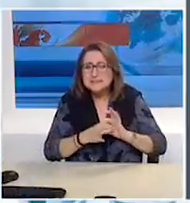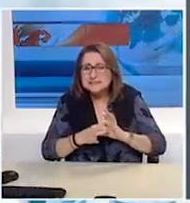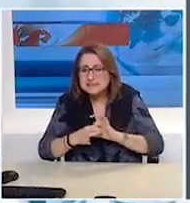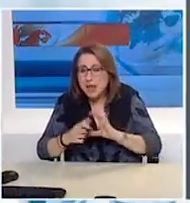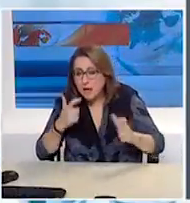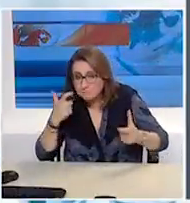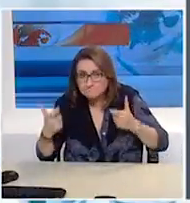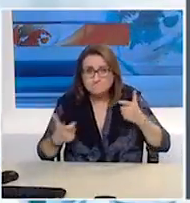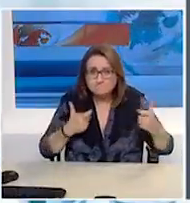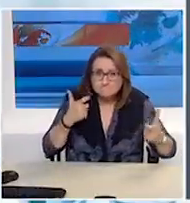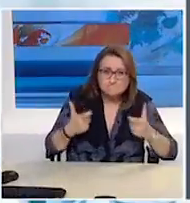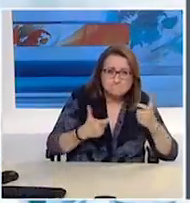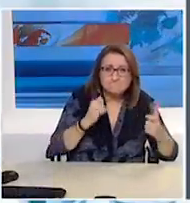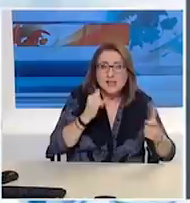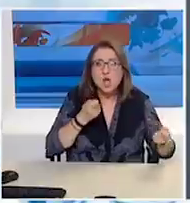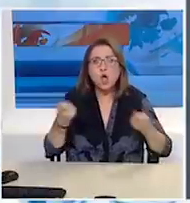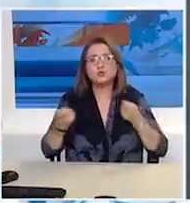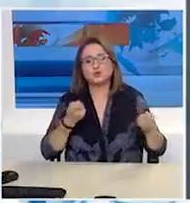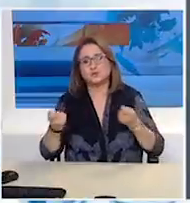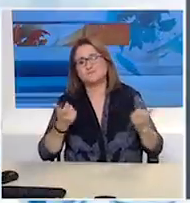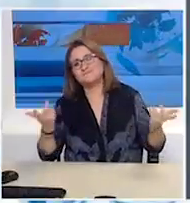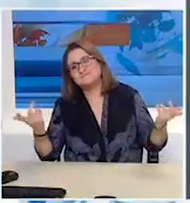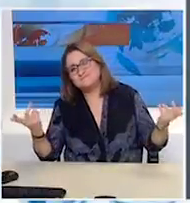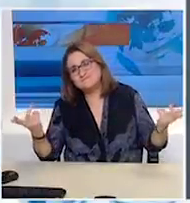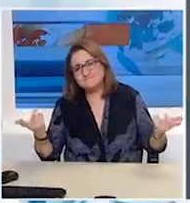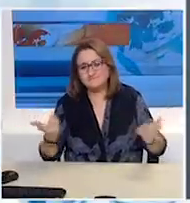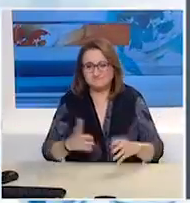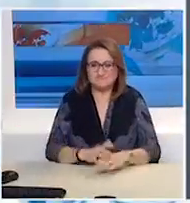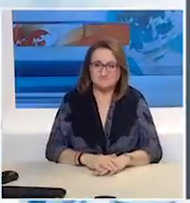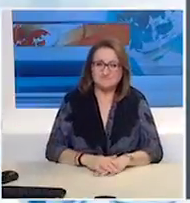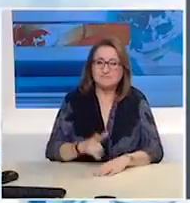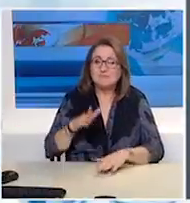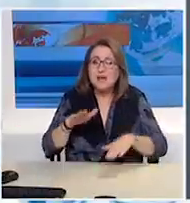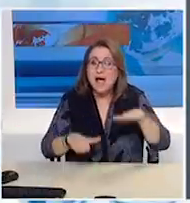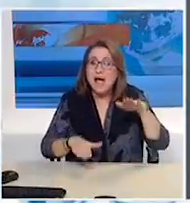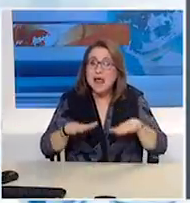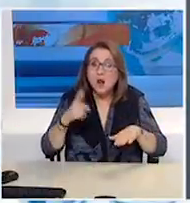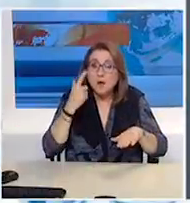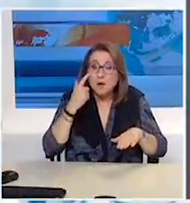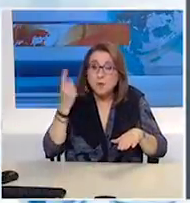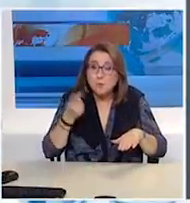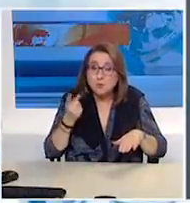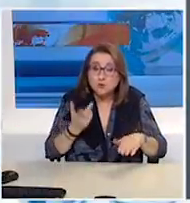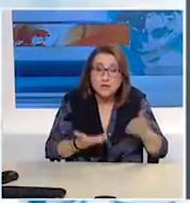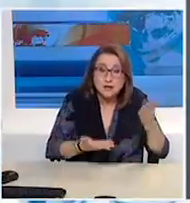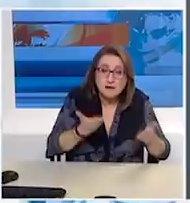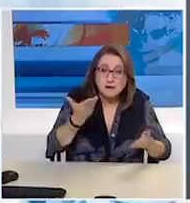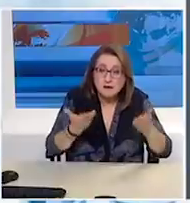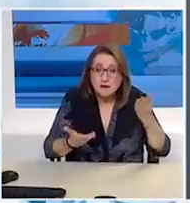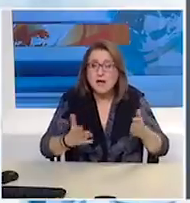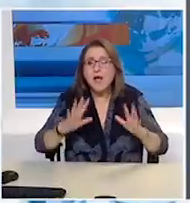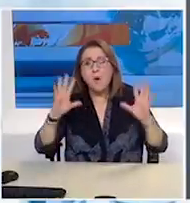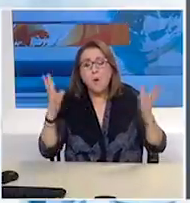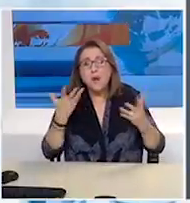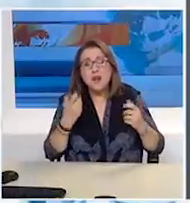δεύτερη, ίσως και χειρότερη φάση, ανάλογα με το επίπεδο ανοσίας του πληθυσμού, ανάλογα με τα μέτρα. Θεωρώ ότι όλα πρέπει να γίνονται